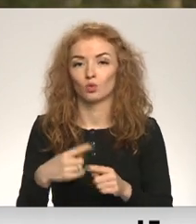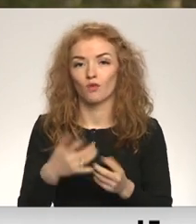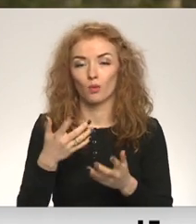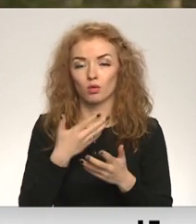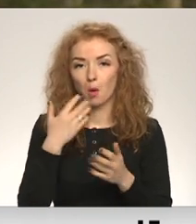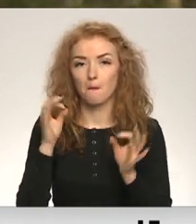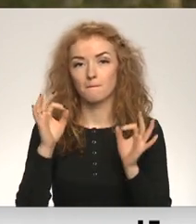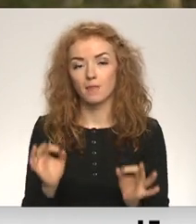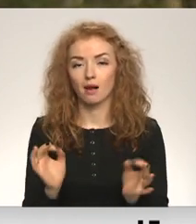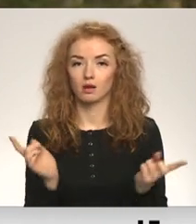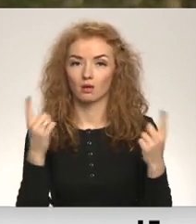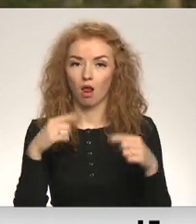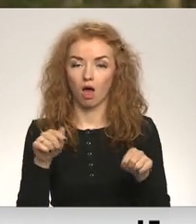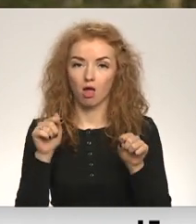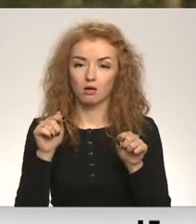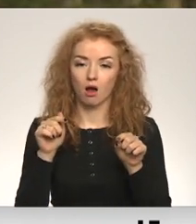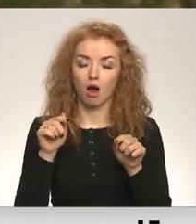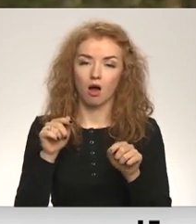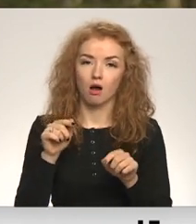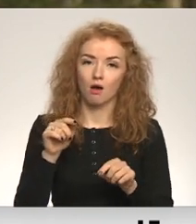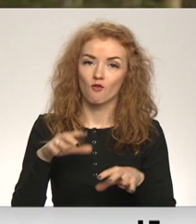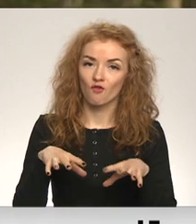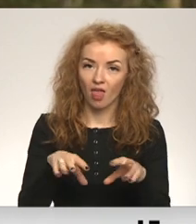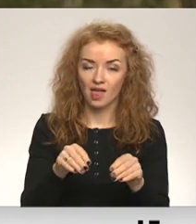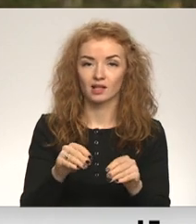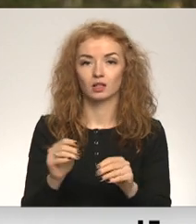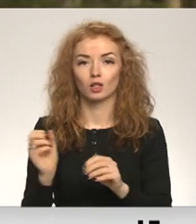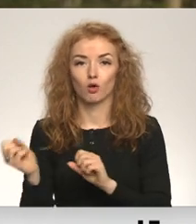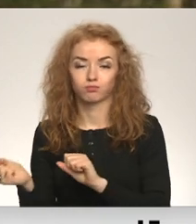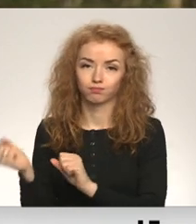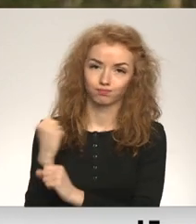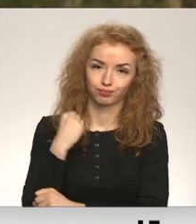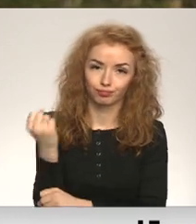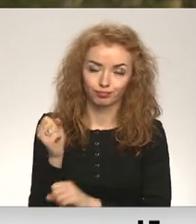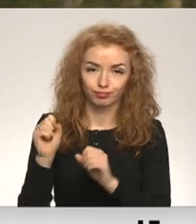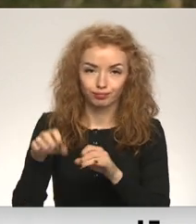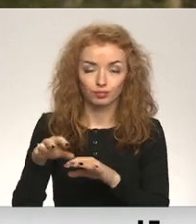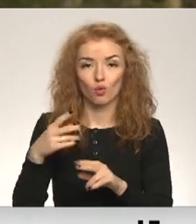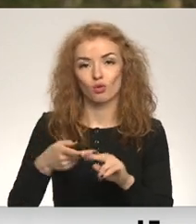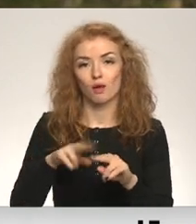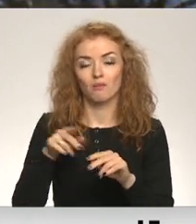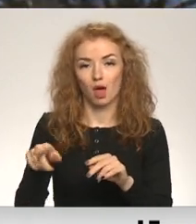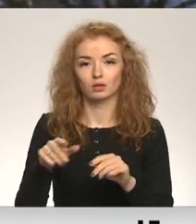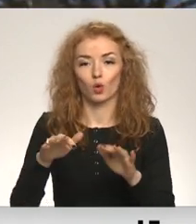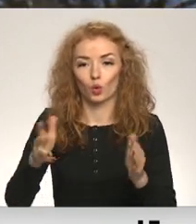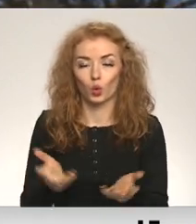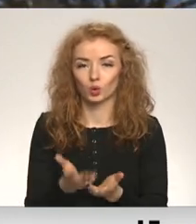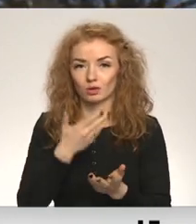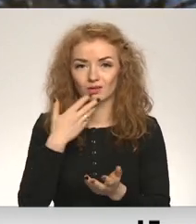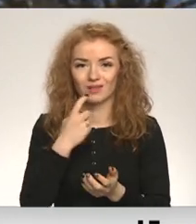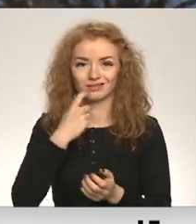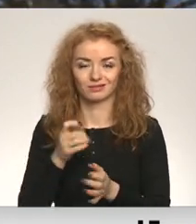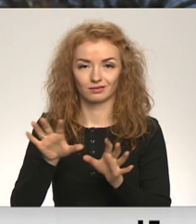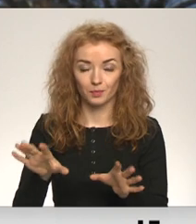pareizajā laikā, teiksim, veikti to uzbērumu darbi, jā, līdz ar to tā grunts nav nostiprinājusies. Iecere